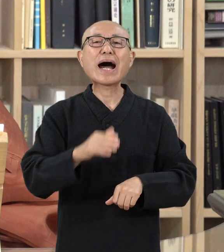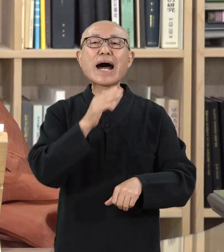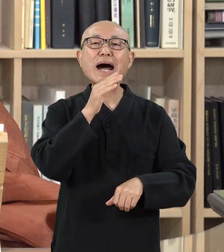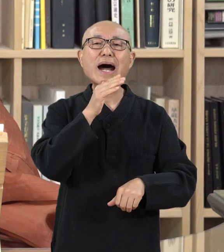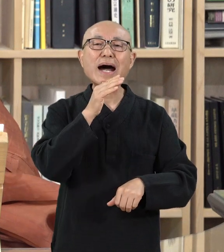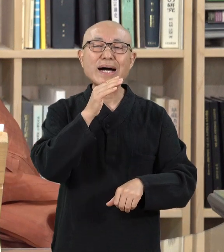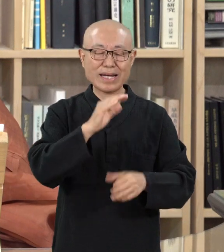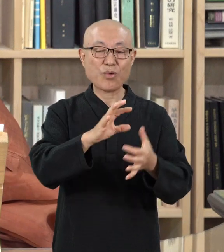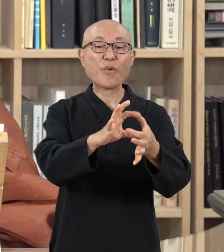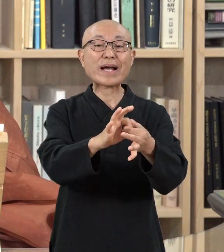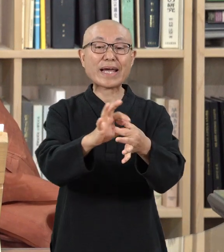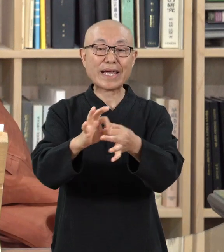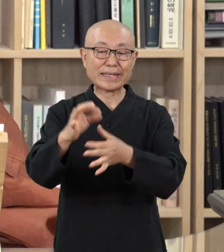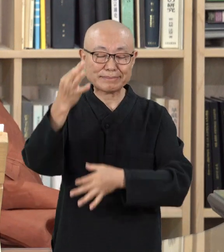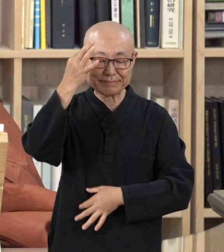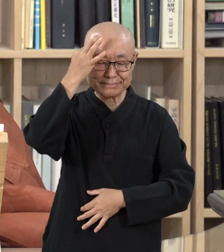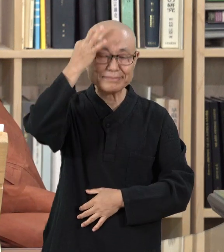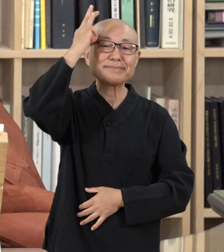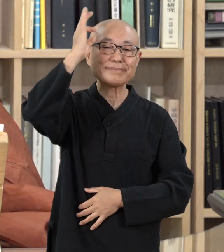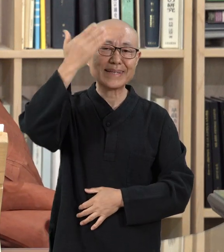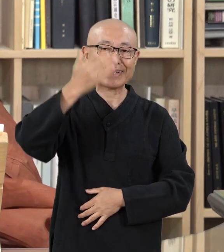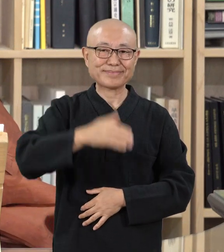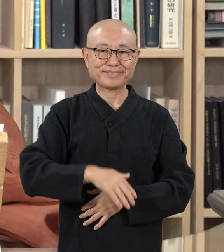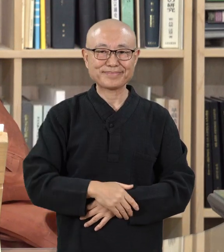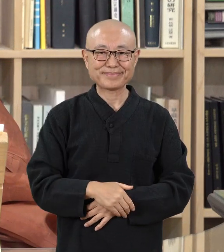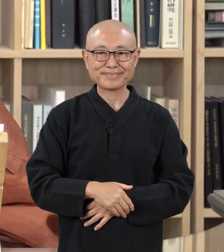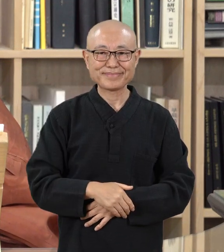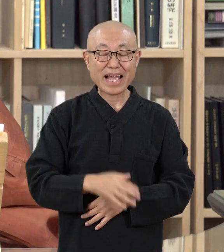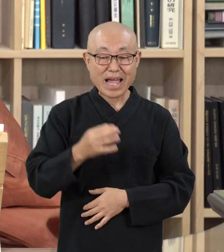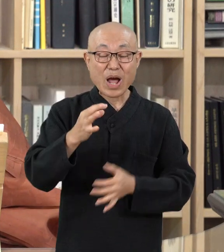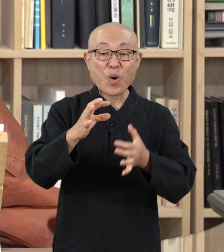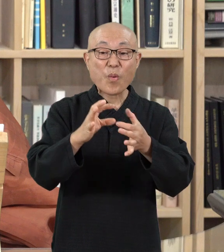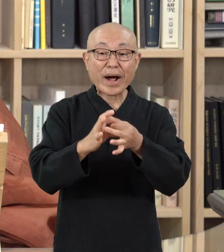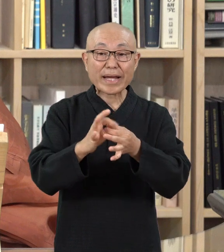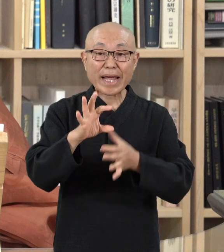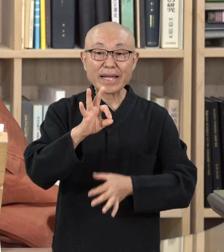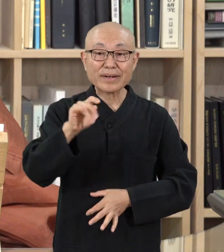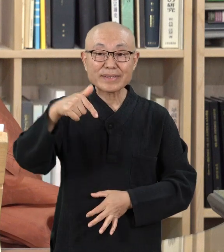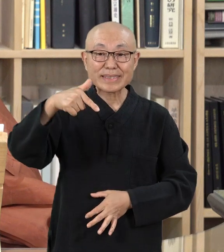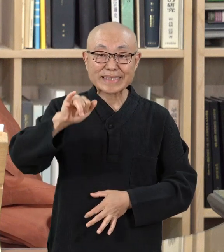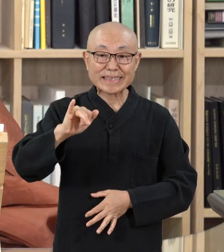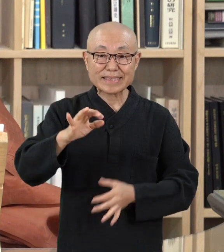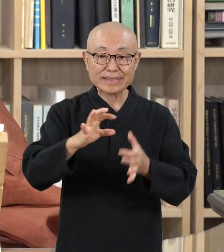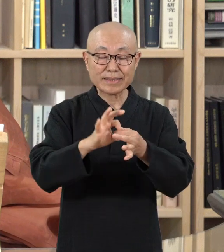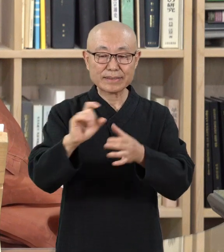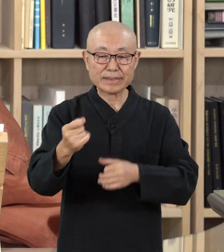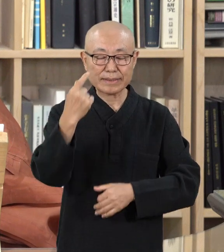관계 속에서, 그래서 그 관계 연기법을 깨달음으로 해서